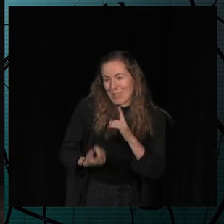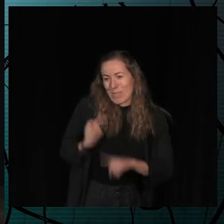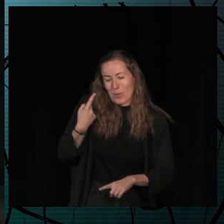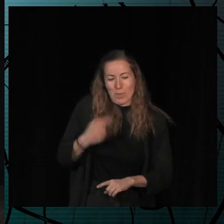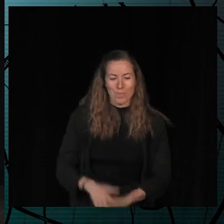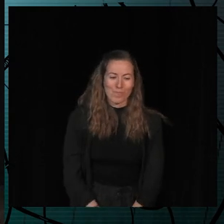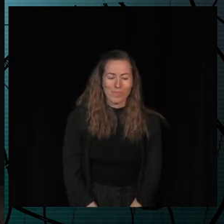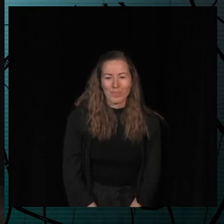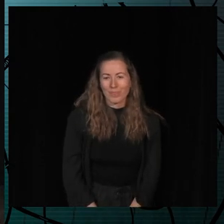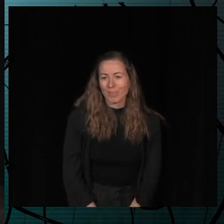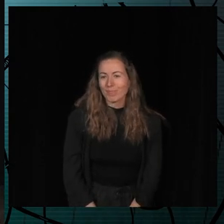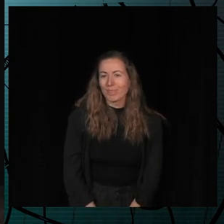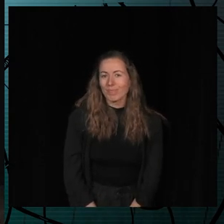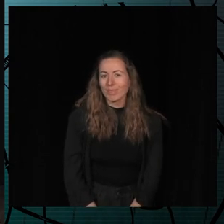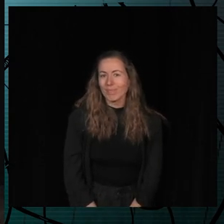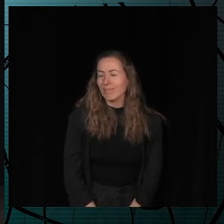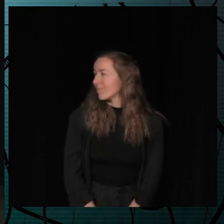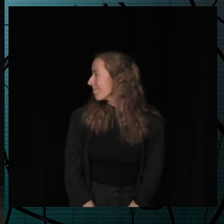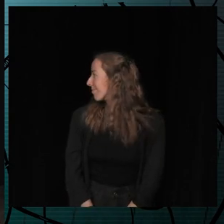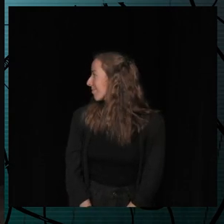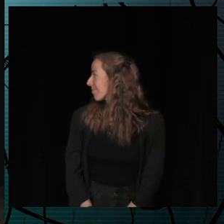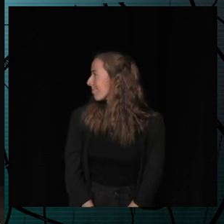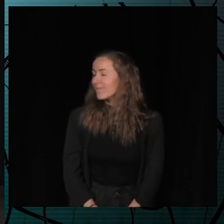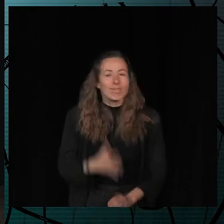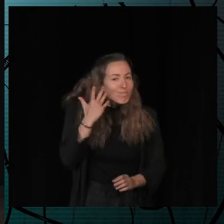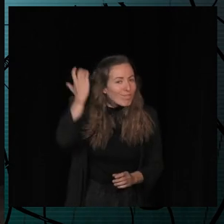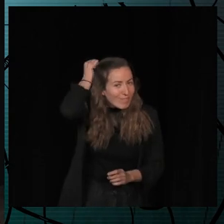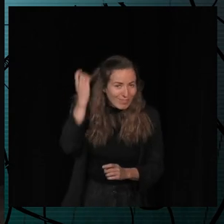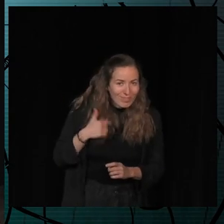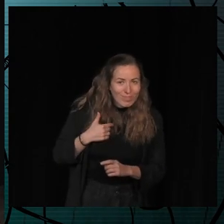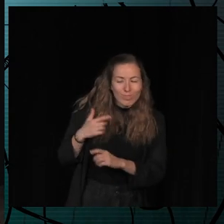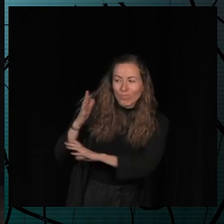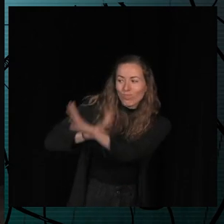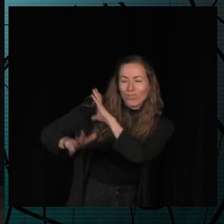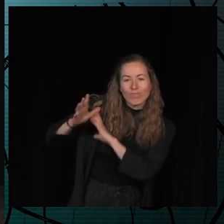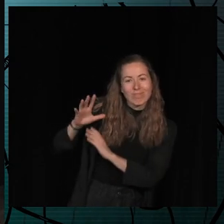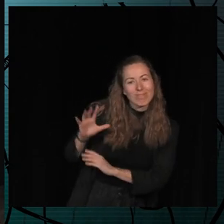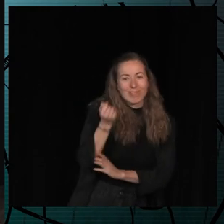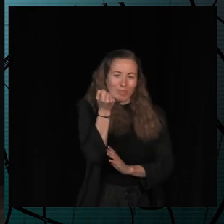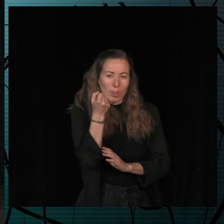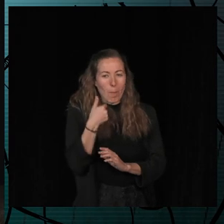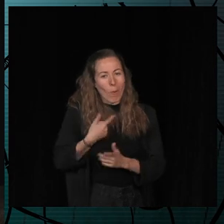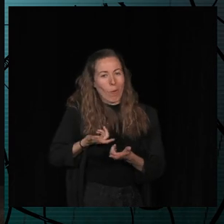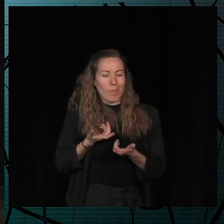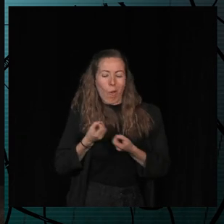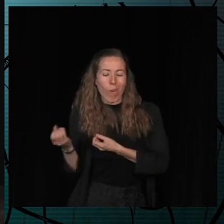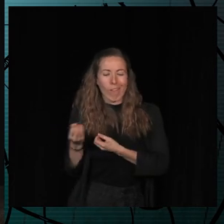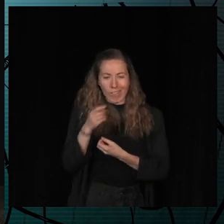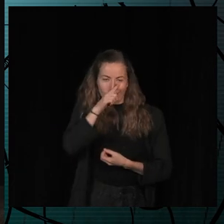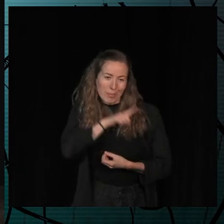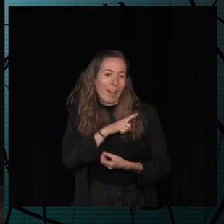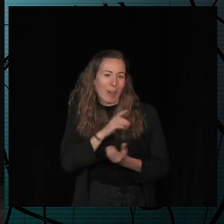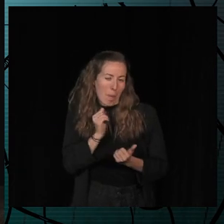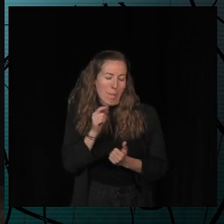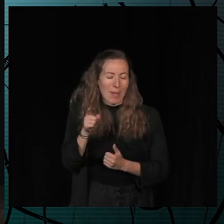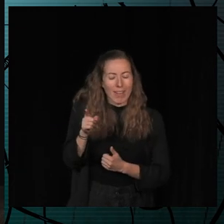c'estil je je veux bien rebondir un peu de manière trollle sur ce qui ce qui vient d'être dit euh parce